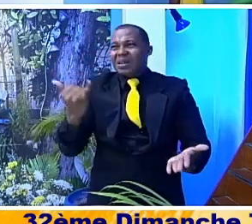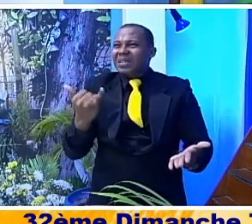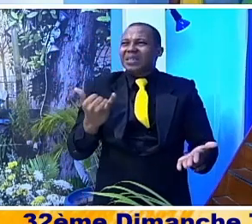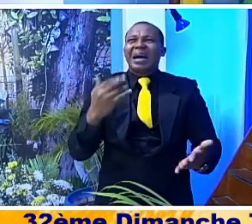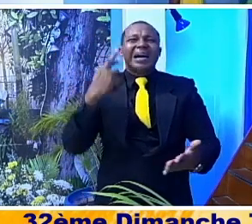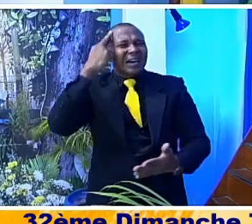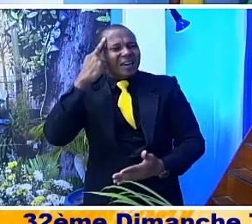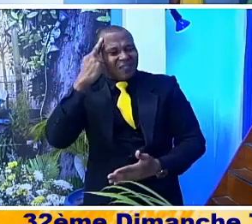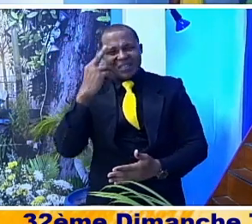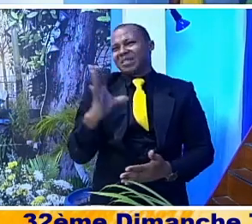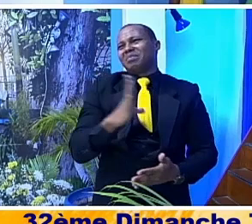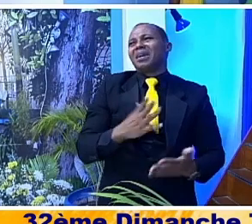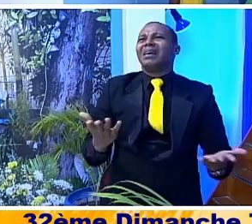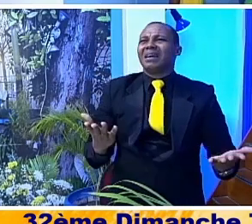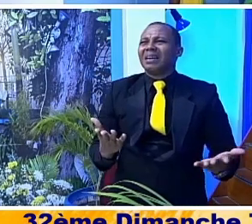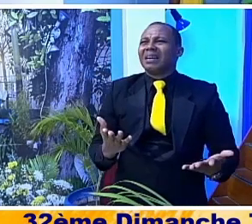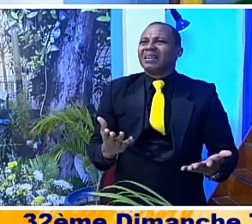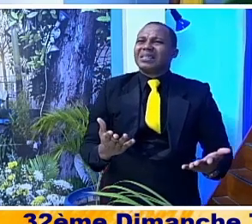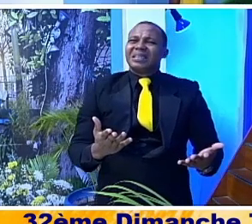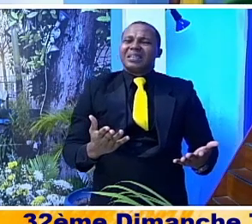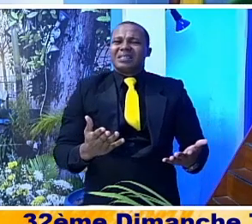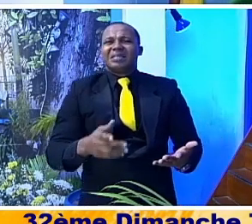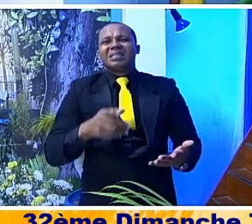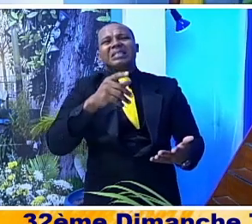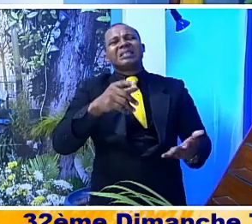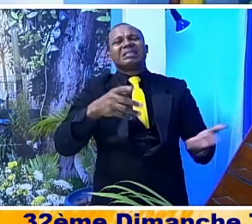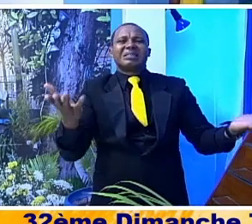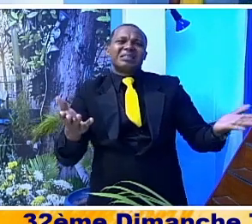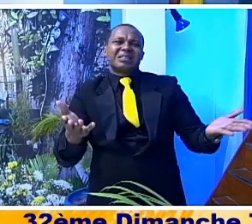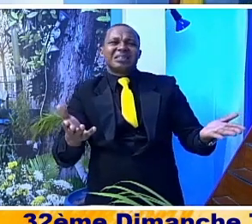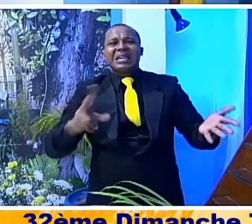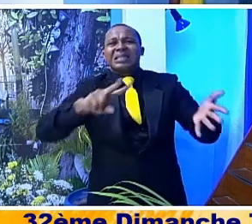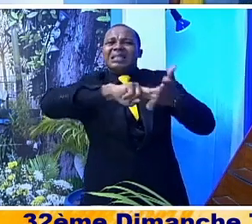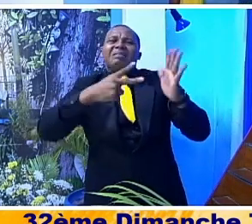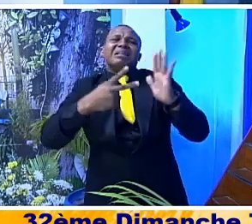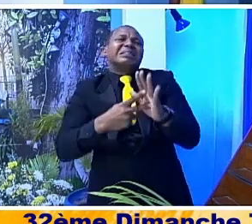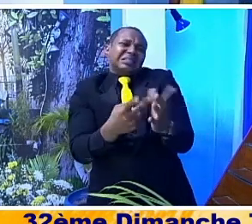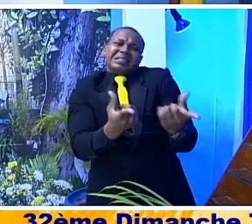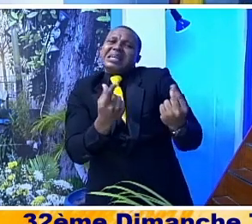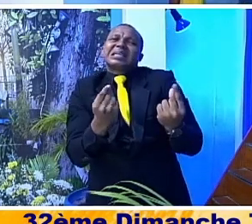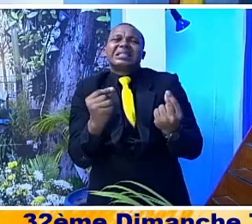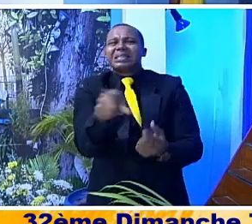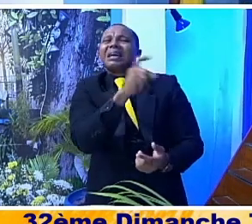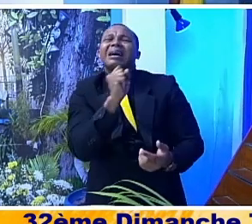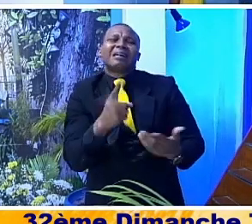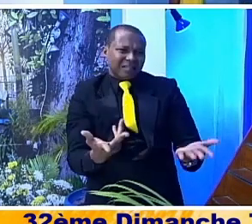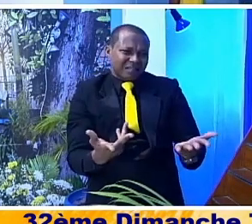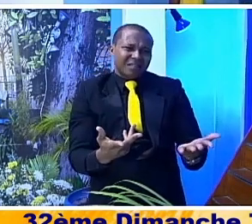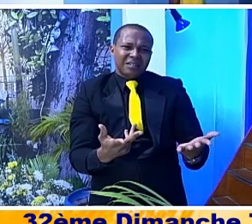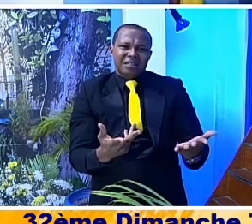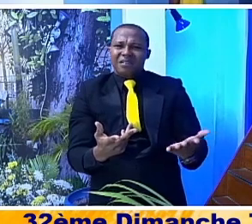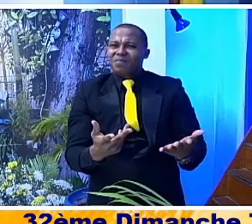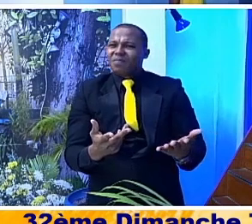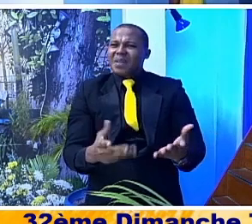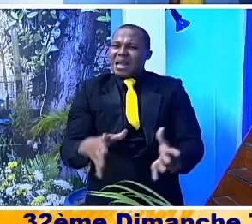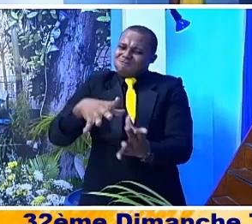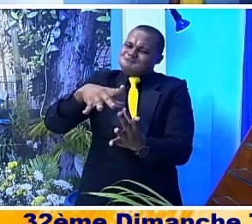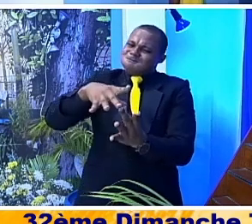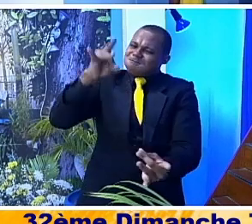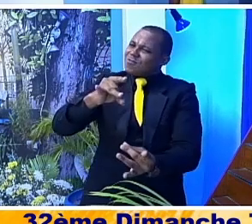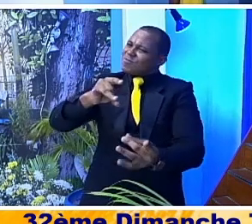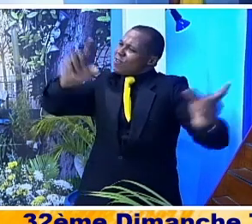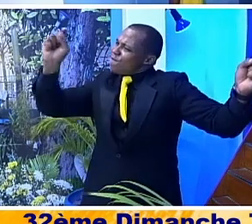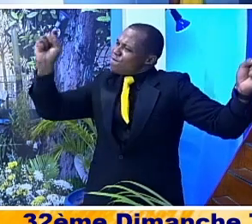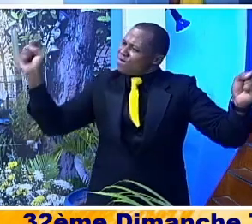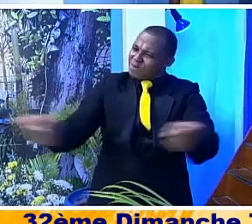bien. Qui ça, ça a utile? Donc, au final, frère Maxime, ouais, esprit de violence là,